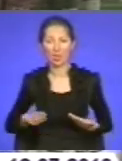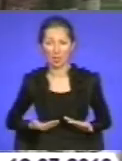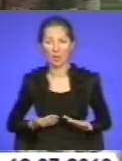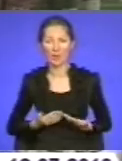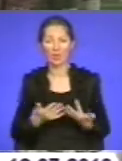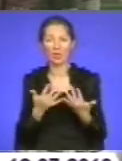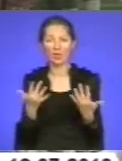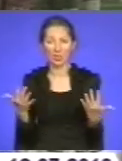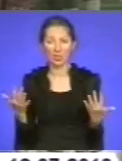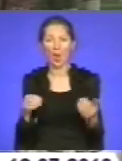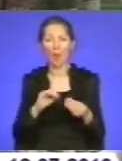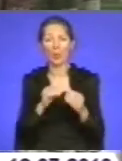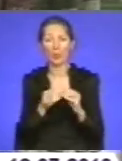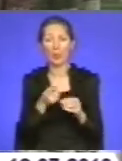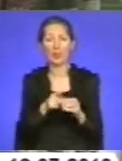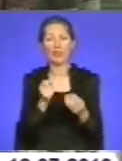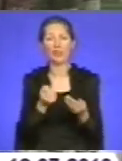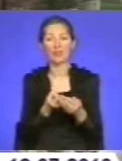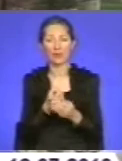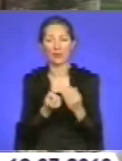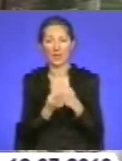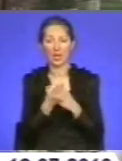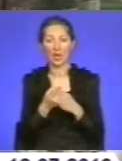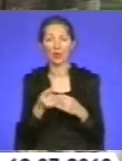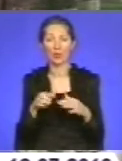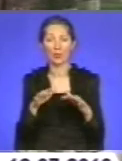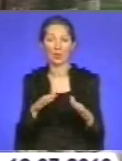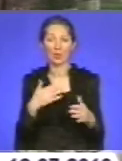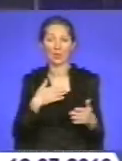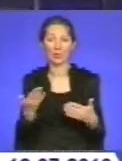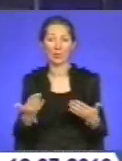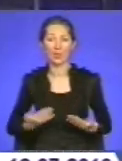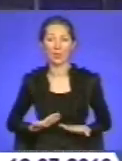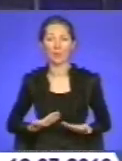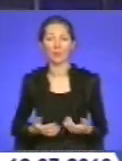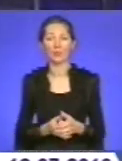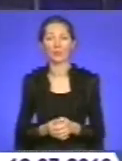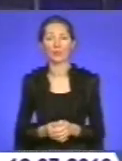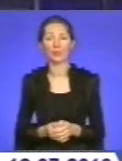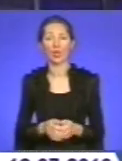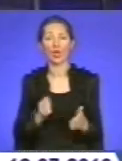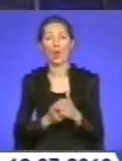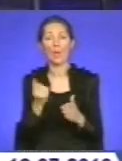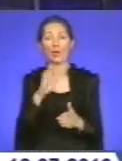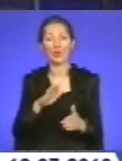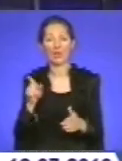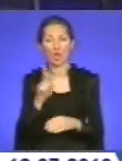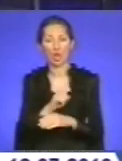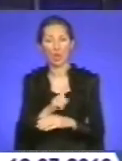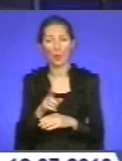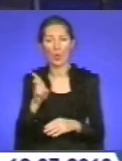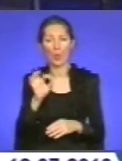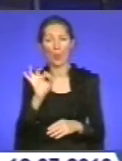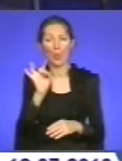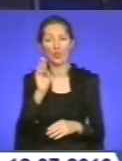їхніх проблем, які виникають по ходу нашого з вами життя. До 1 вересня у Тернополі, Борщівському